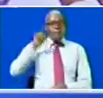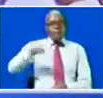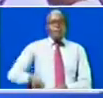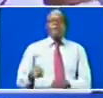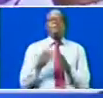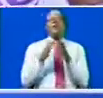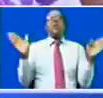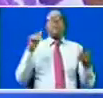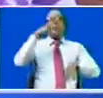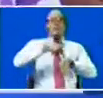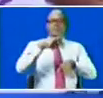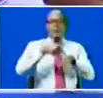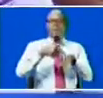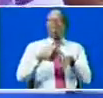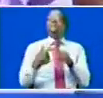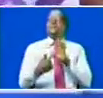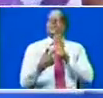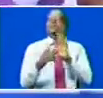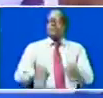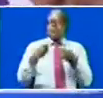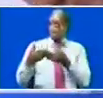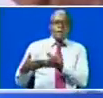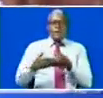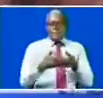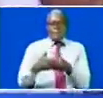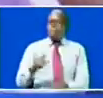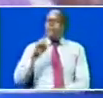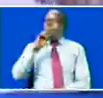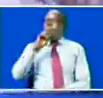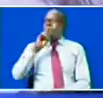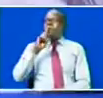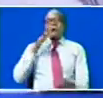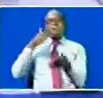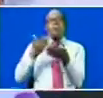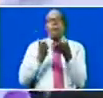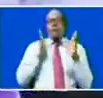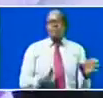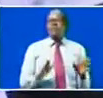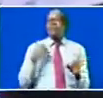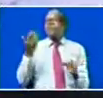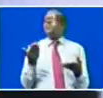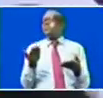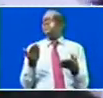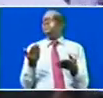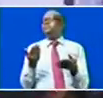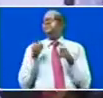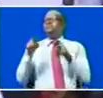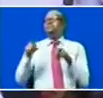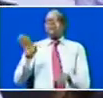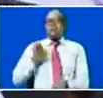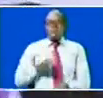na ujasiri wa kuwanyonyesha wanao hadharani na kulaani wote wanaopinga akina mama wanaonyonyesha watoto kwenye sehemu